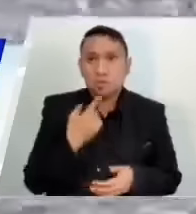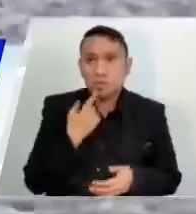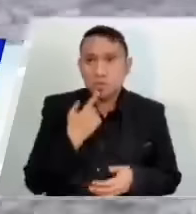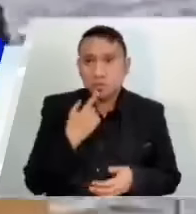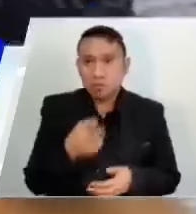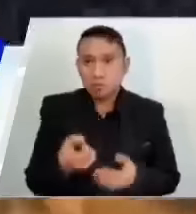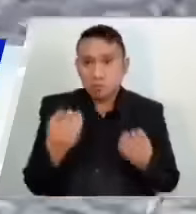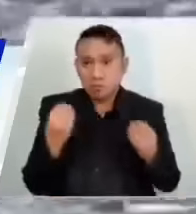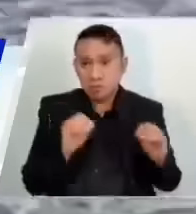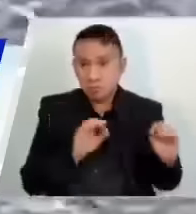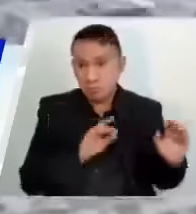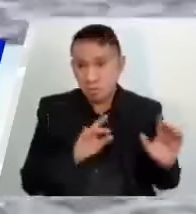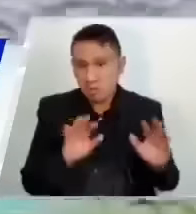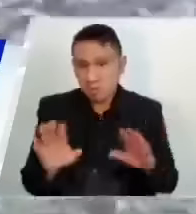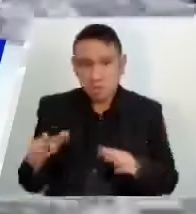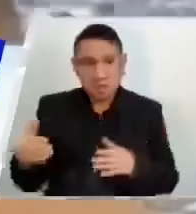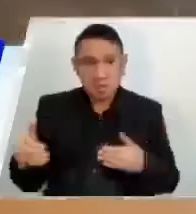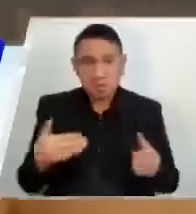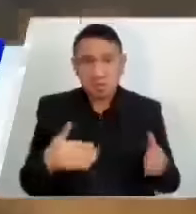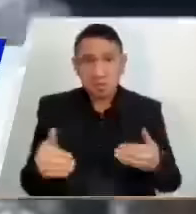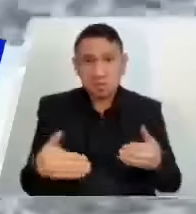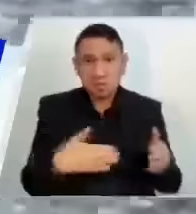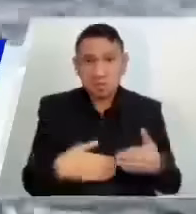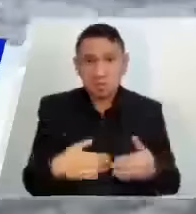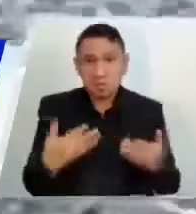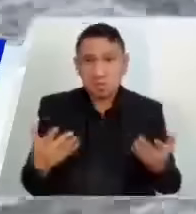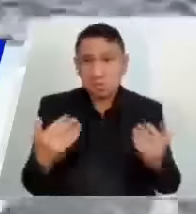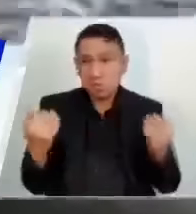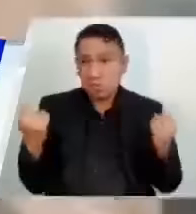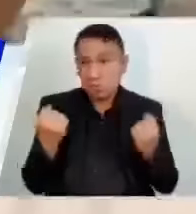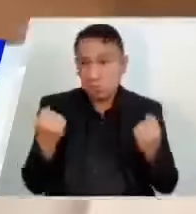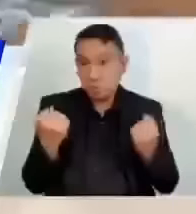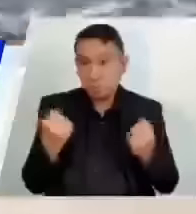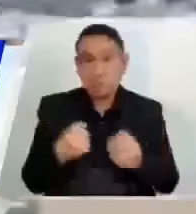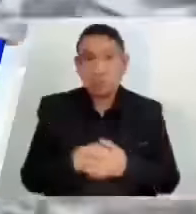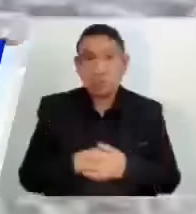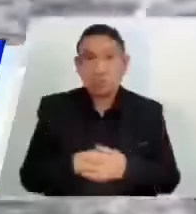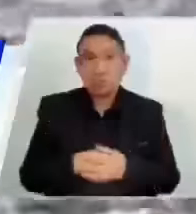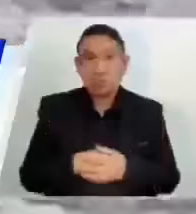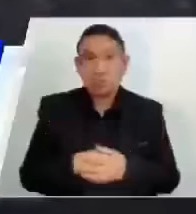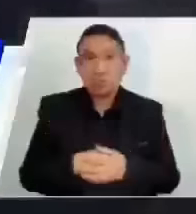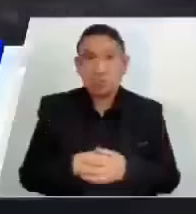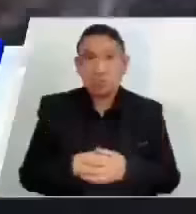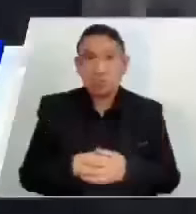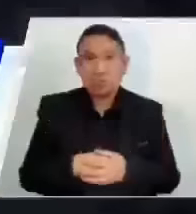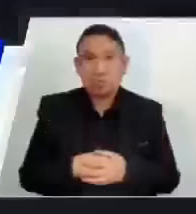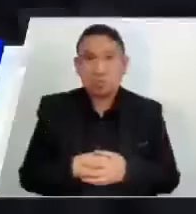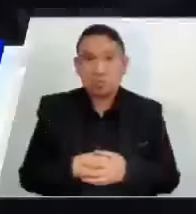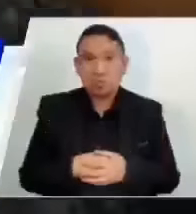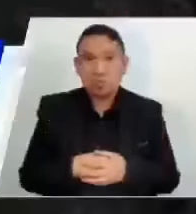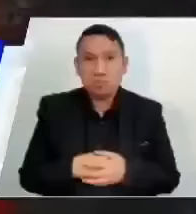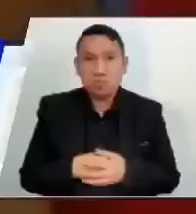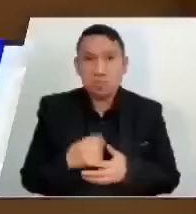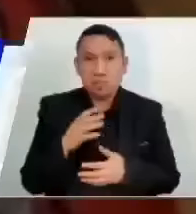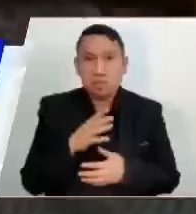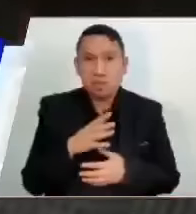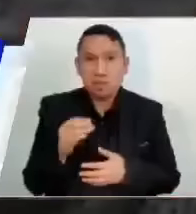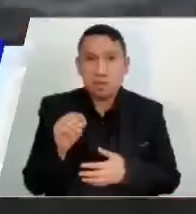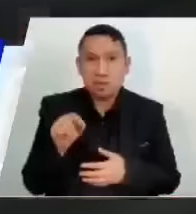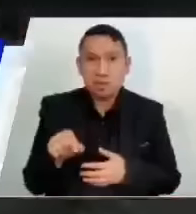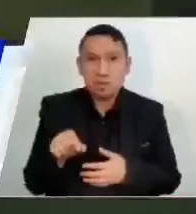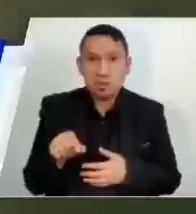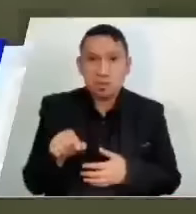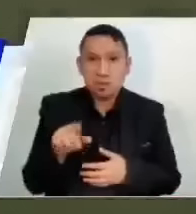mga dilis ay maaaring dulot ng malamig na panahon. At posible rin manong nagtatago sa malalaking isda ang mga dilis kaya